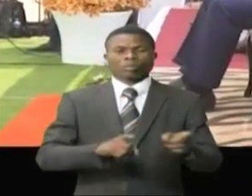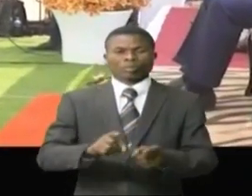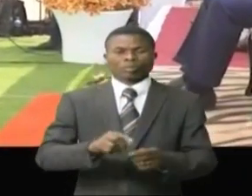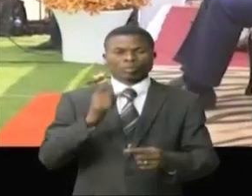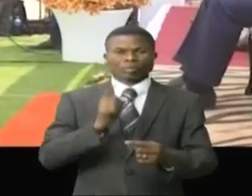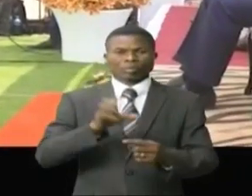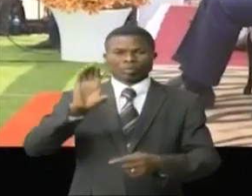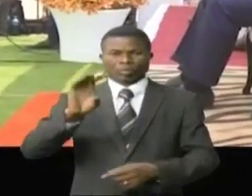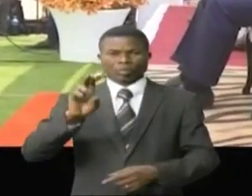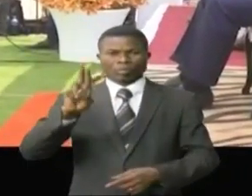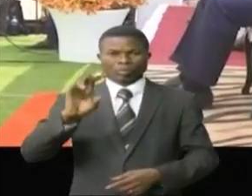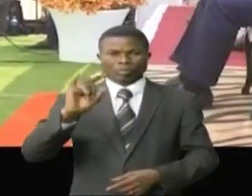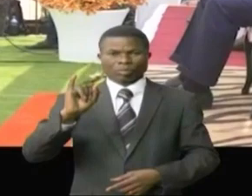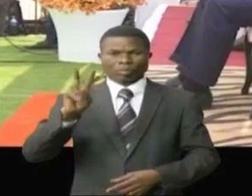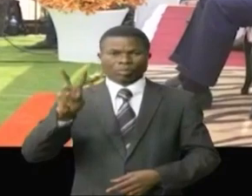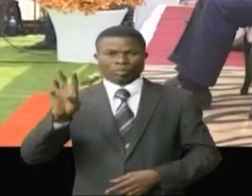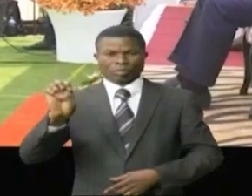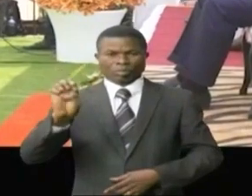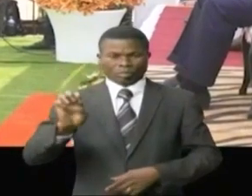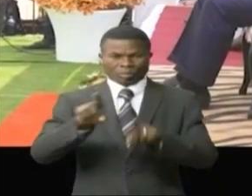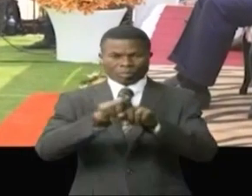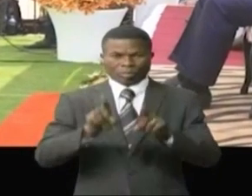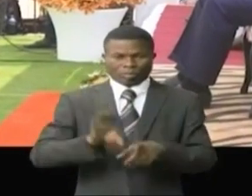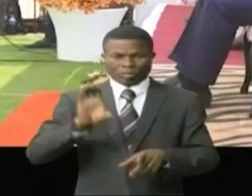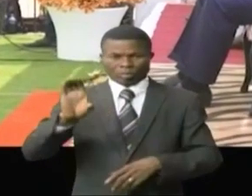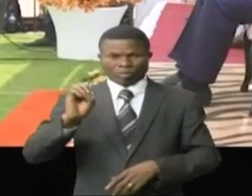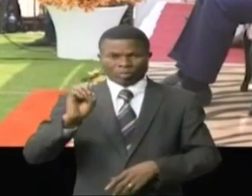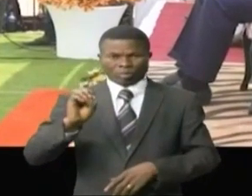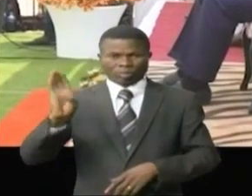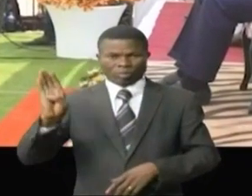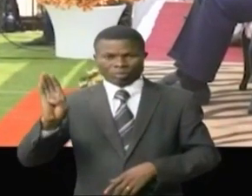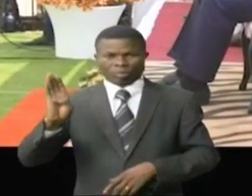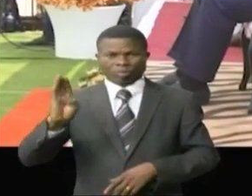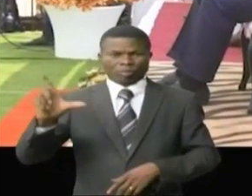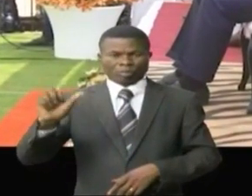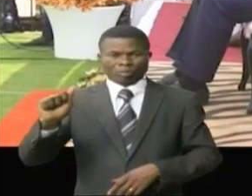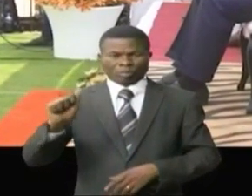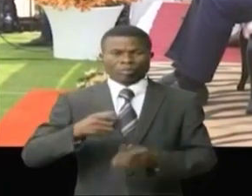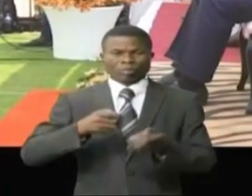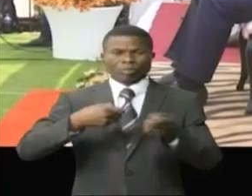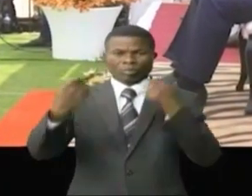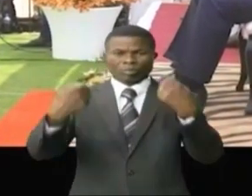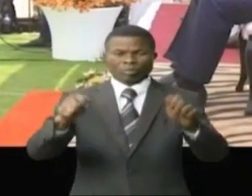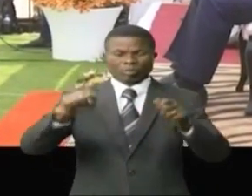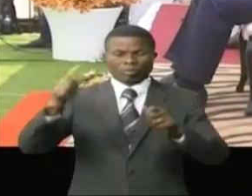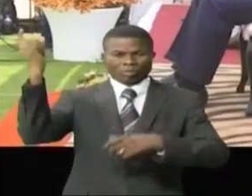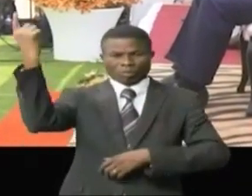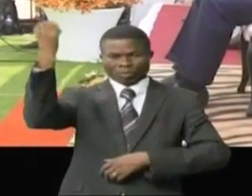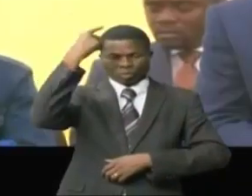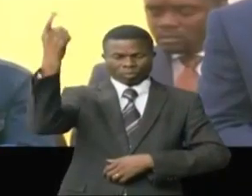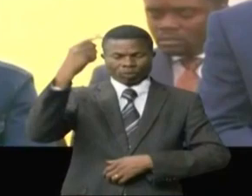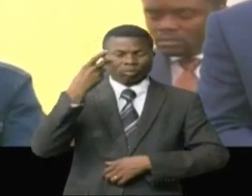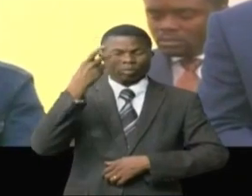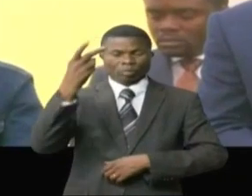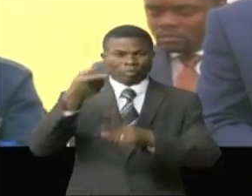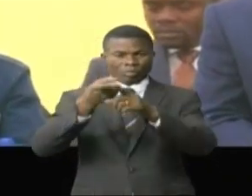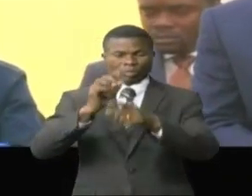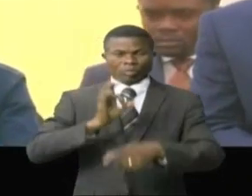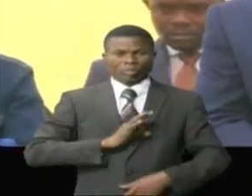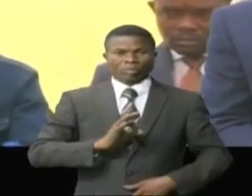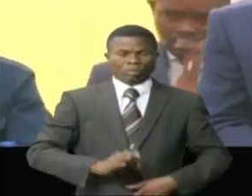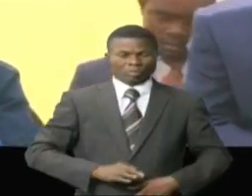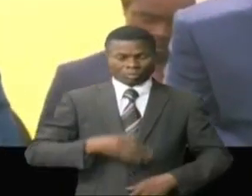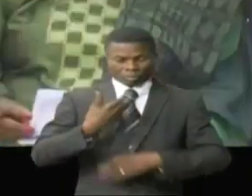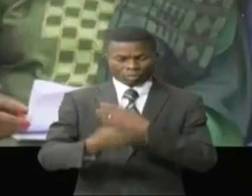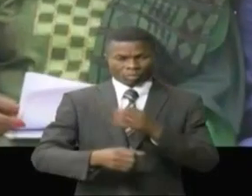et du cobalt aux exigences minérales des marchés internationaux. Une vision du président de la République qui